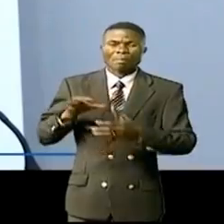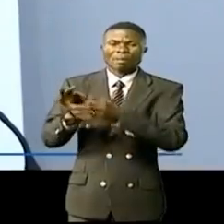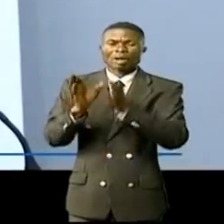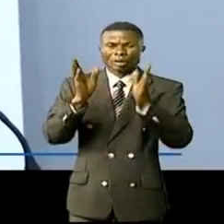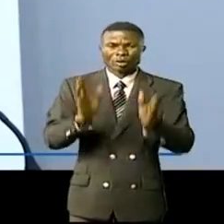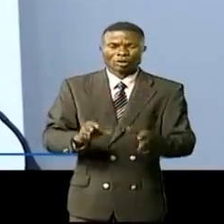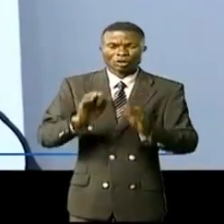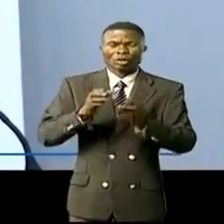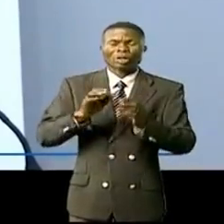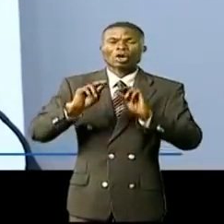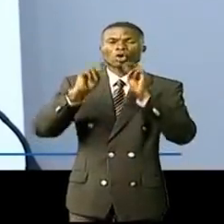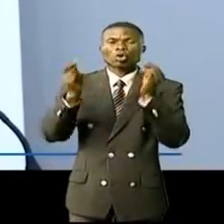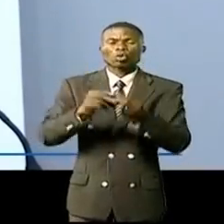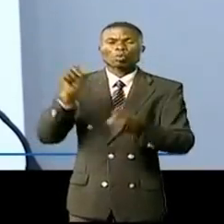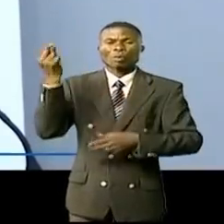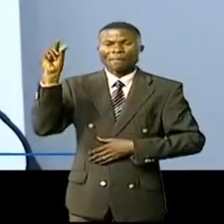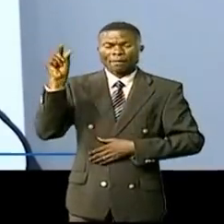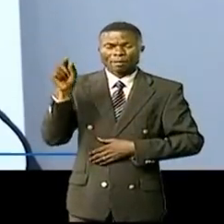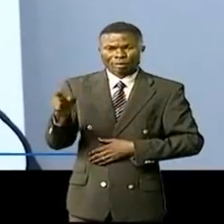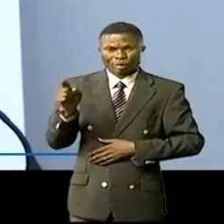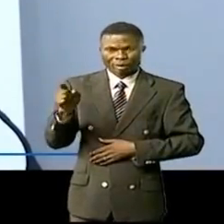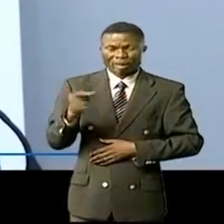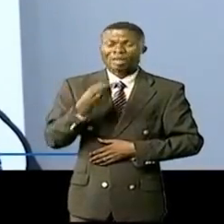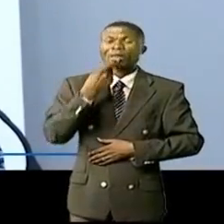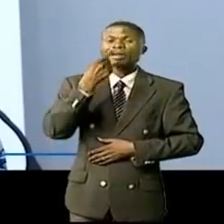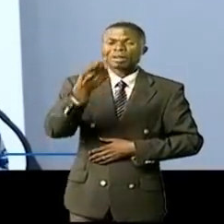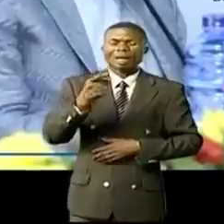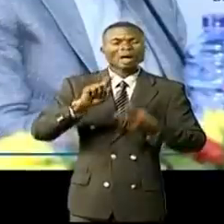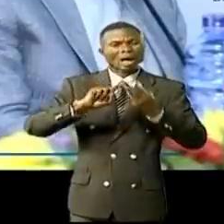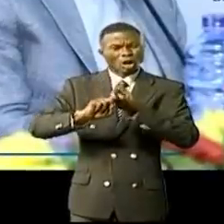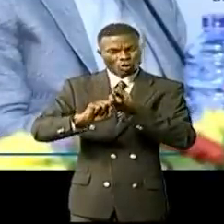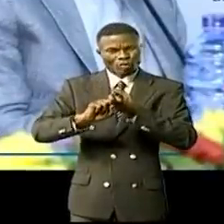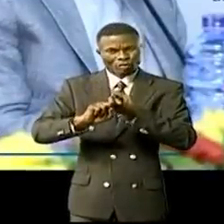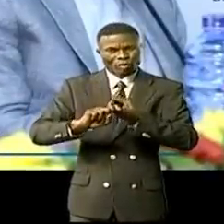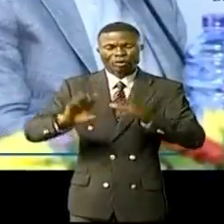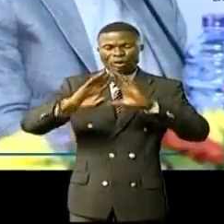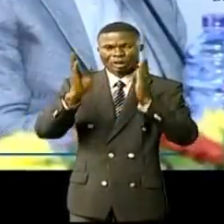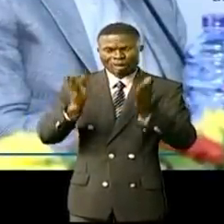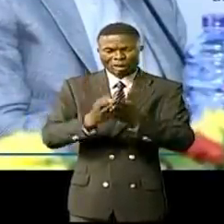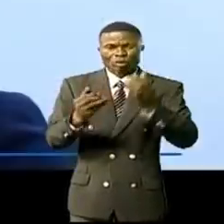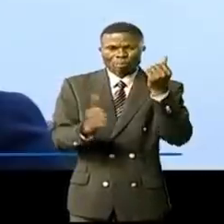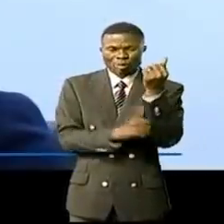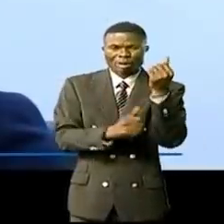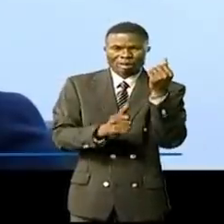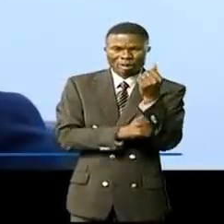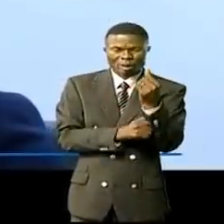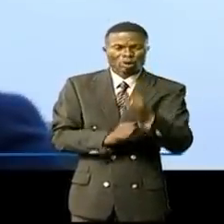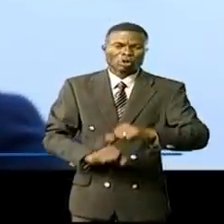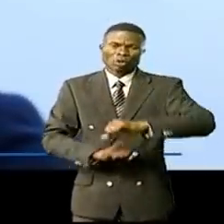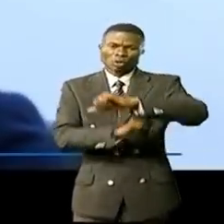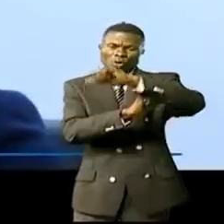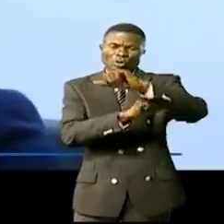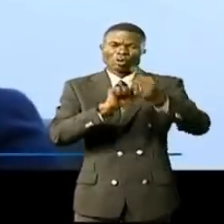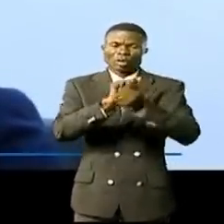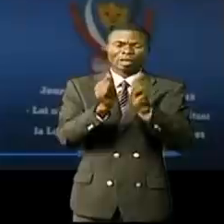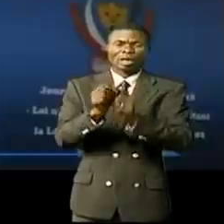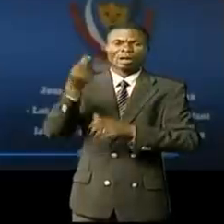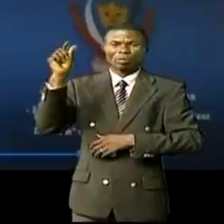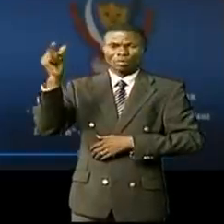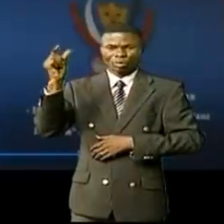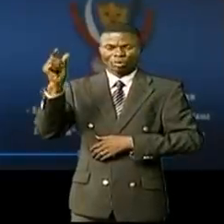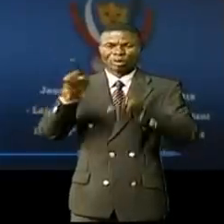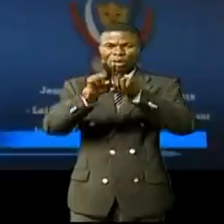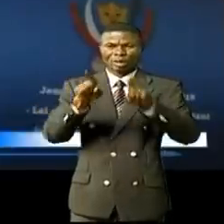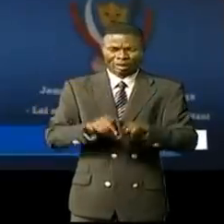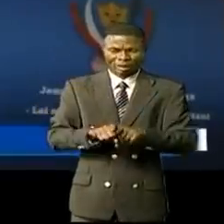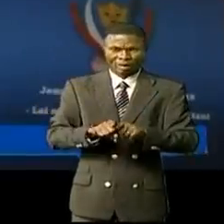de Mines, Bernadette Poundou, a réitéré sa confiance à toutes les parties prenantes pour leur appui dans le secteur minier, ainsi qu'à